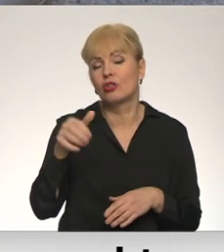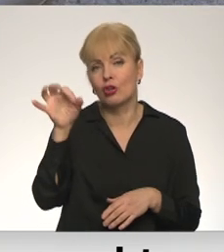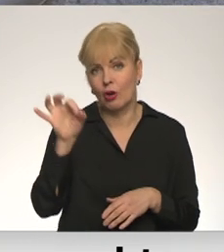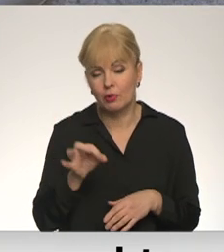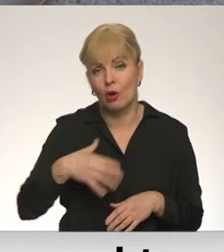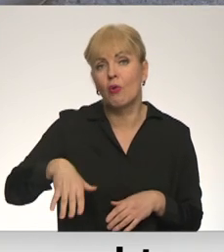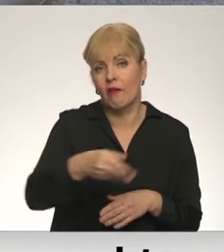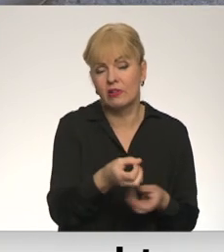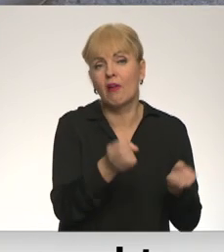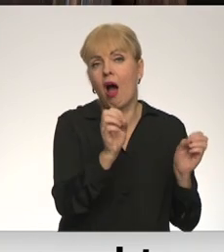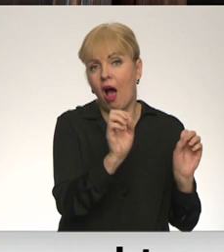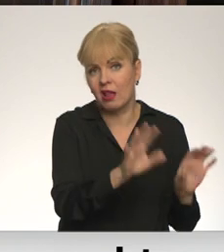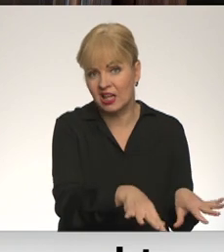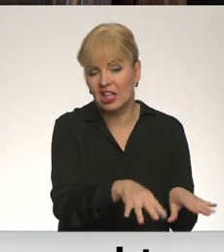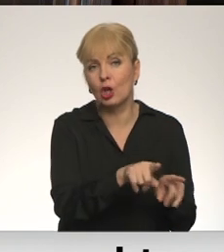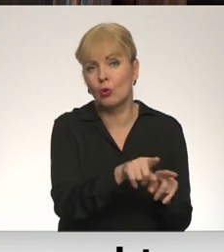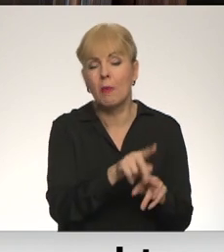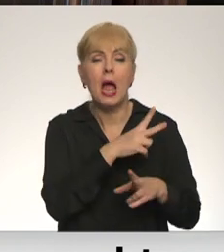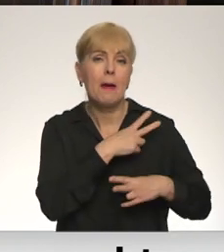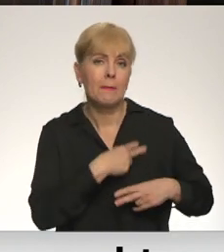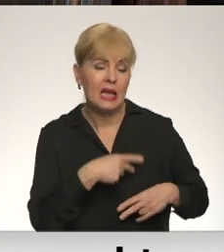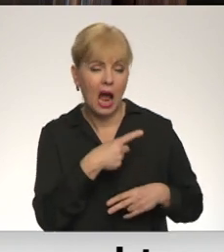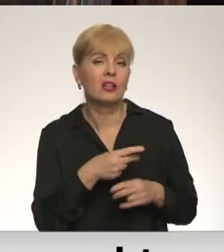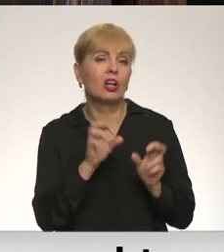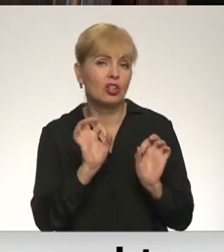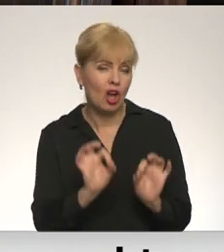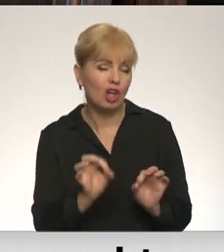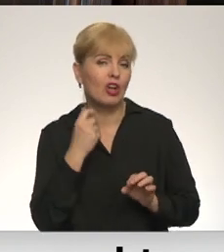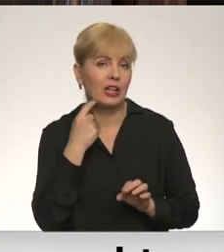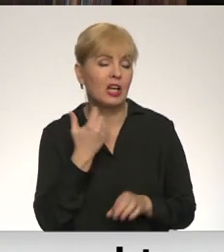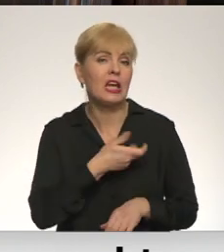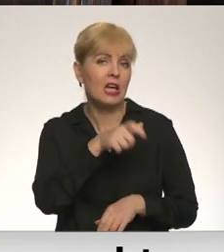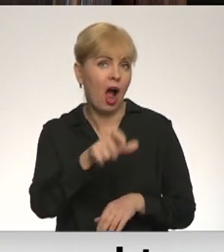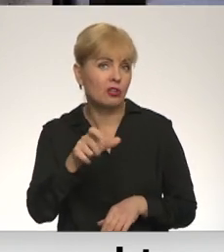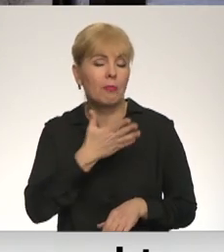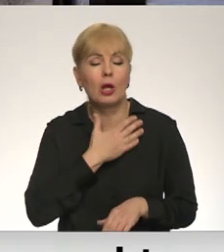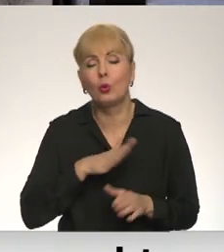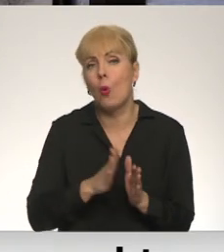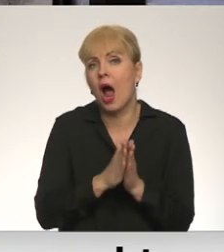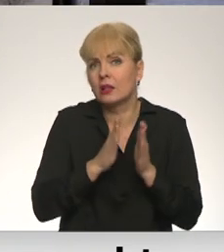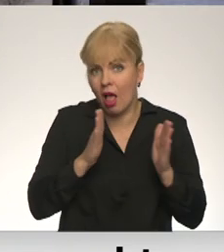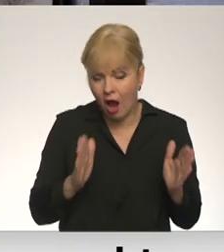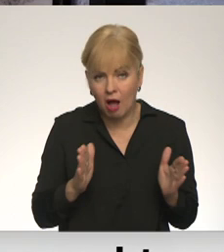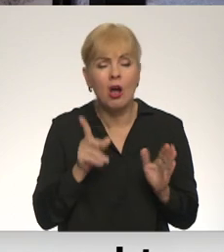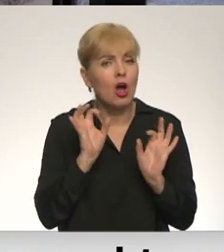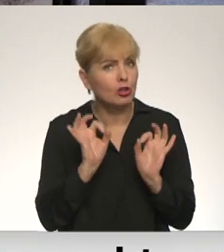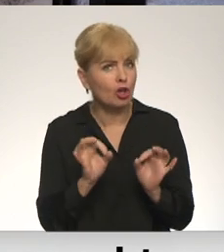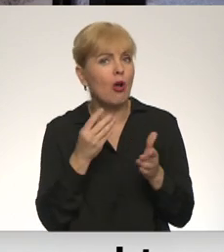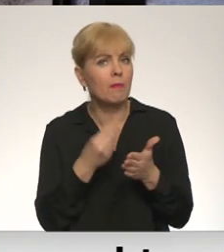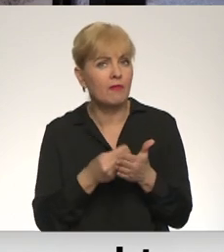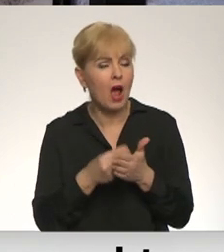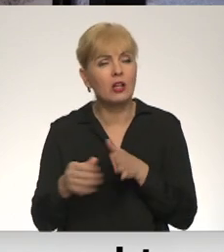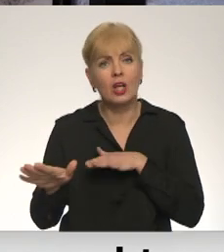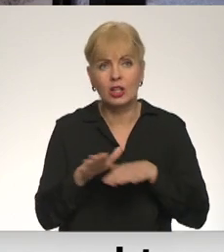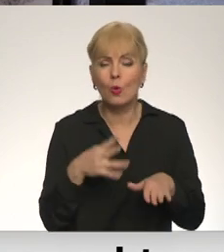no visa atkrituma apjoma. Biedrība Free Riga atzīst, ka iedzīvotāja interese bijusi liela. Viņi atzinīgi vērtējuši iespēju